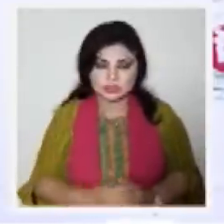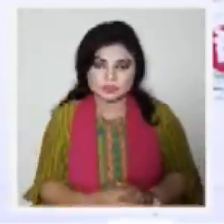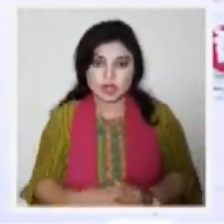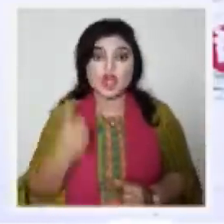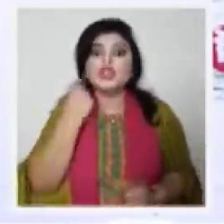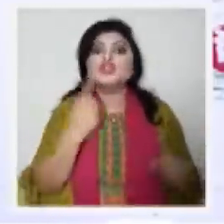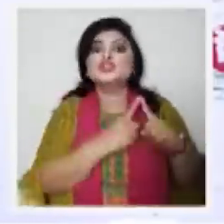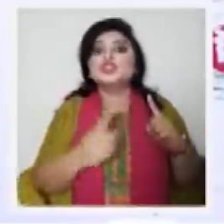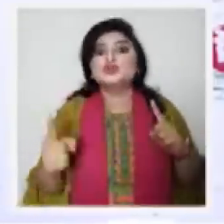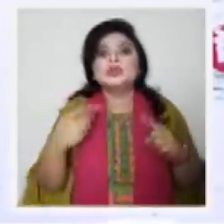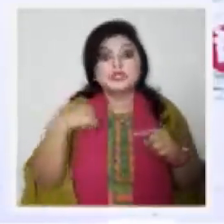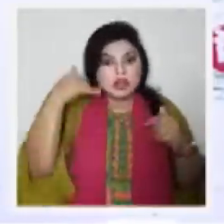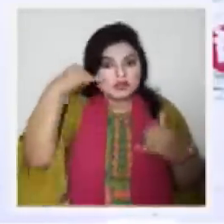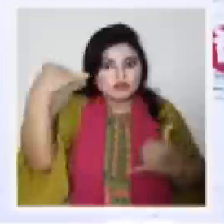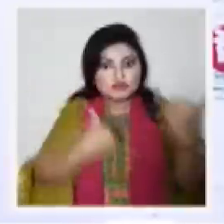3,04,757টি।